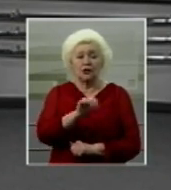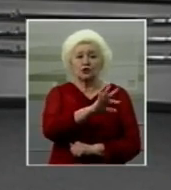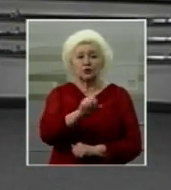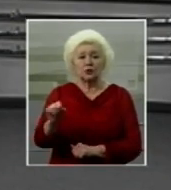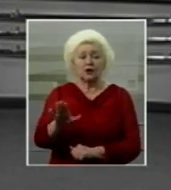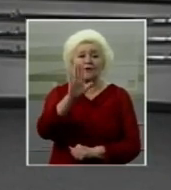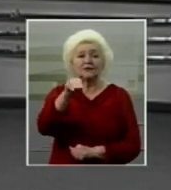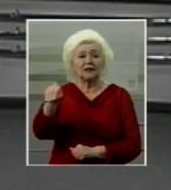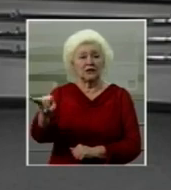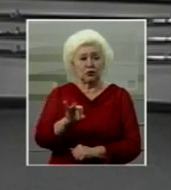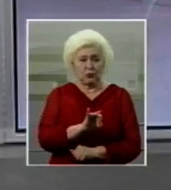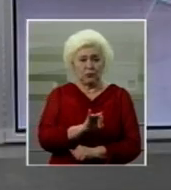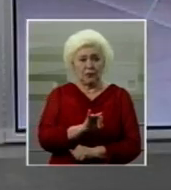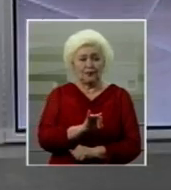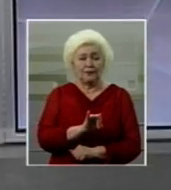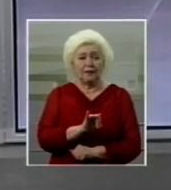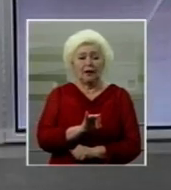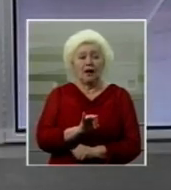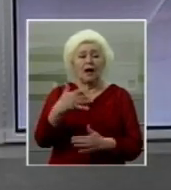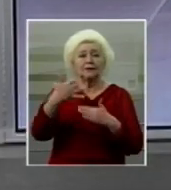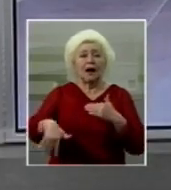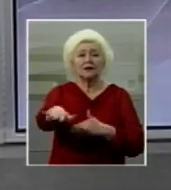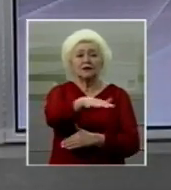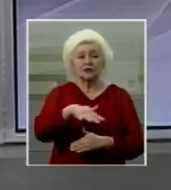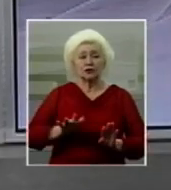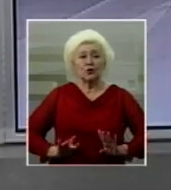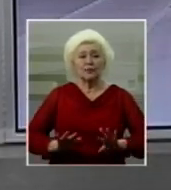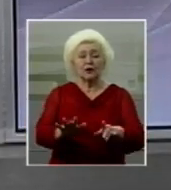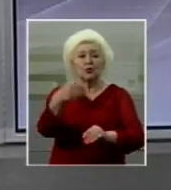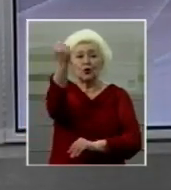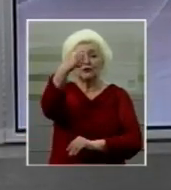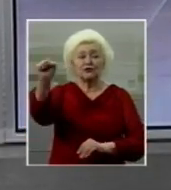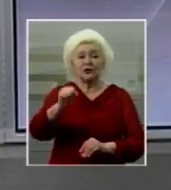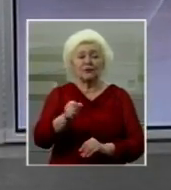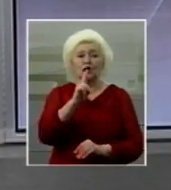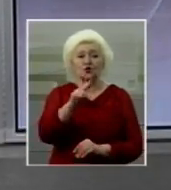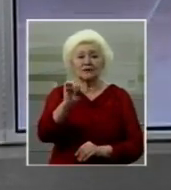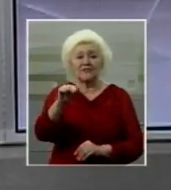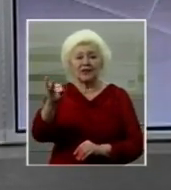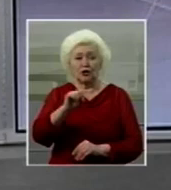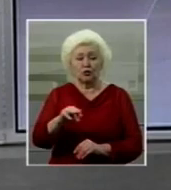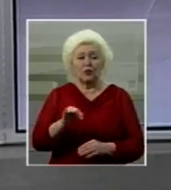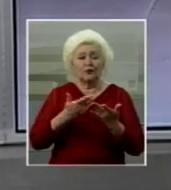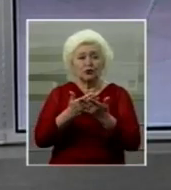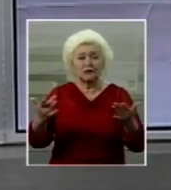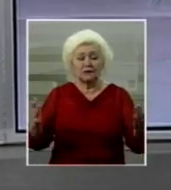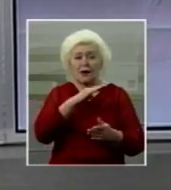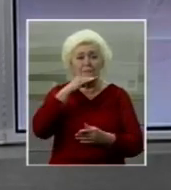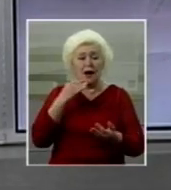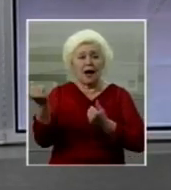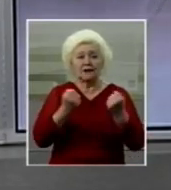Сурдопереклад Валентини Туніної. На Херсонщині проходить чемпіонат з кросфіту – функціонального багатоборства